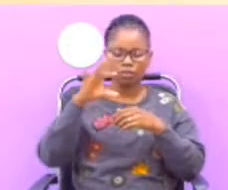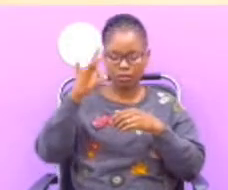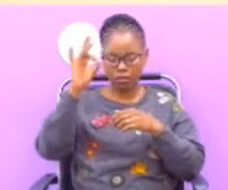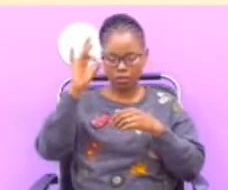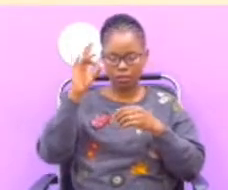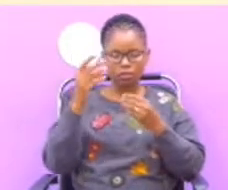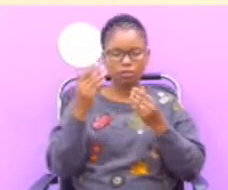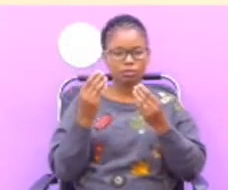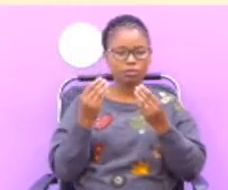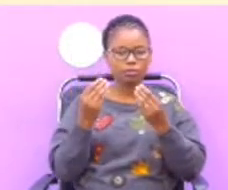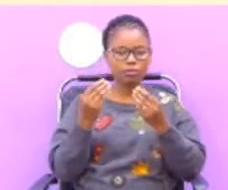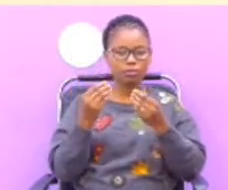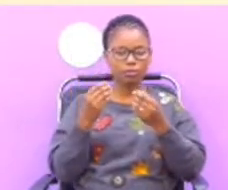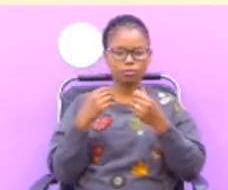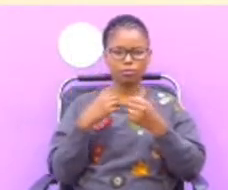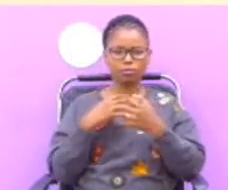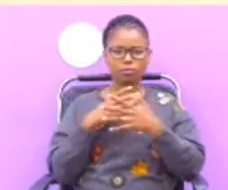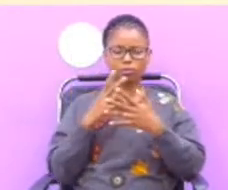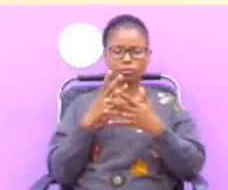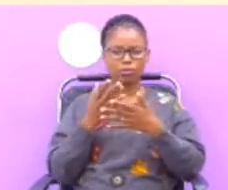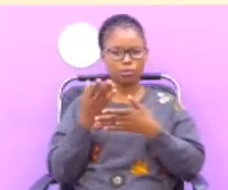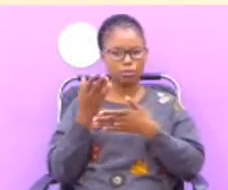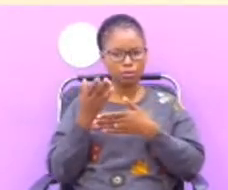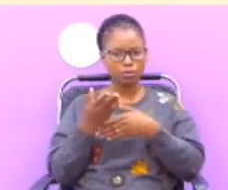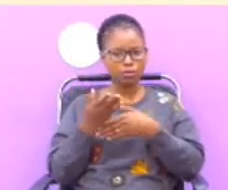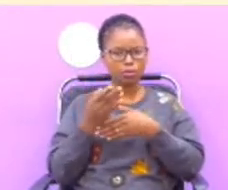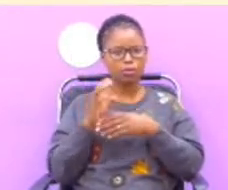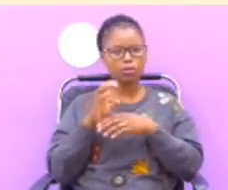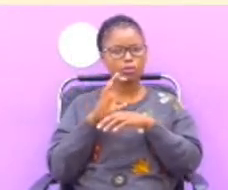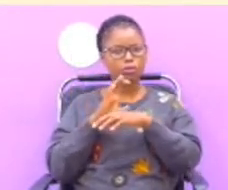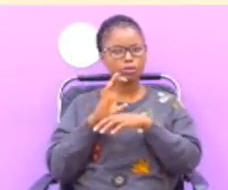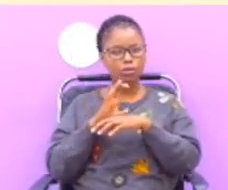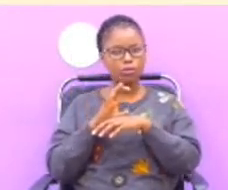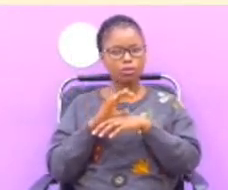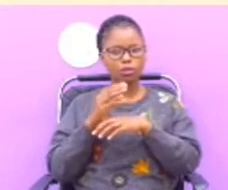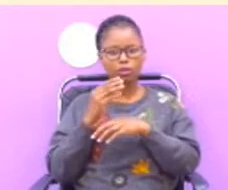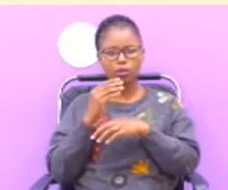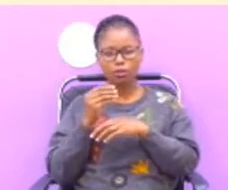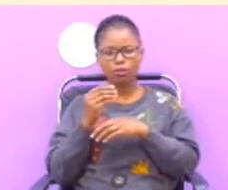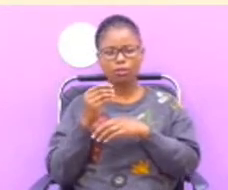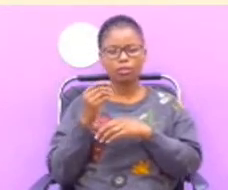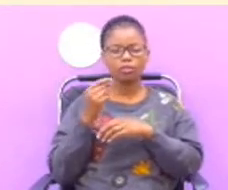kuo. Adomo ya hiya. Natamakoi makanitha na aho dhaigana.